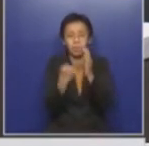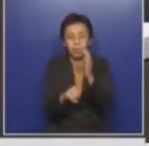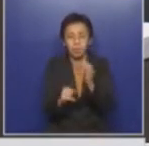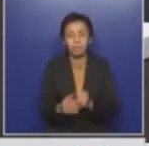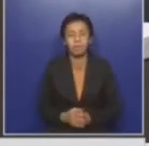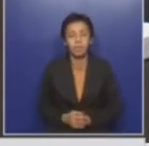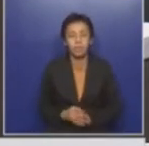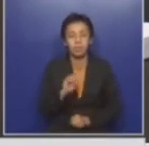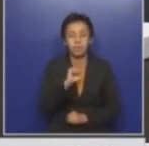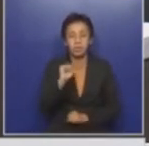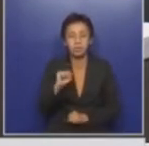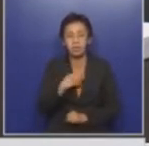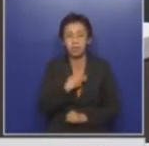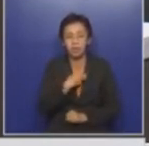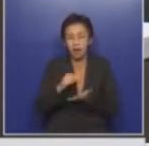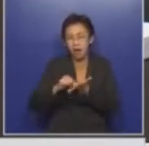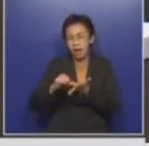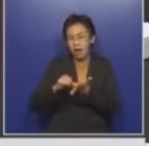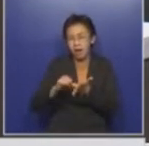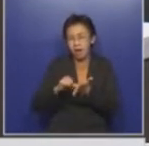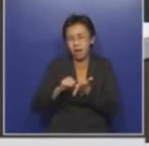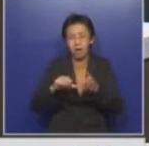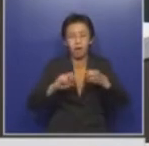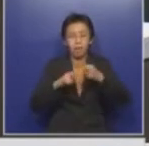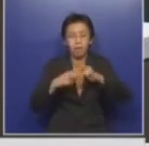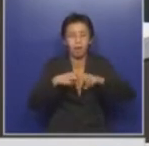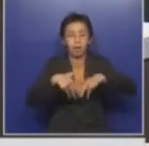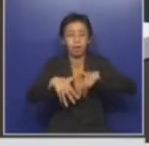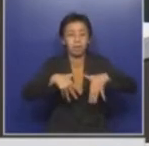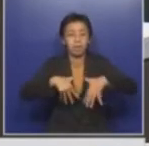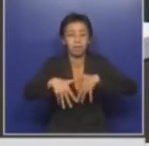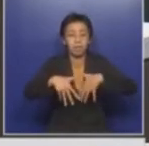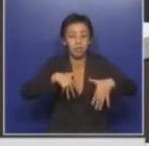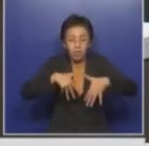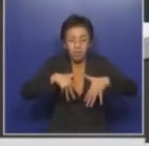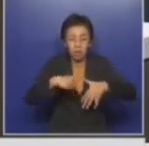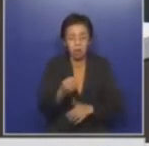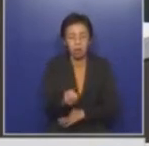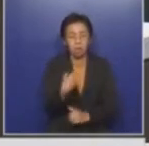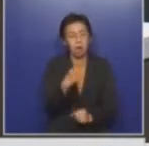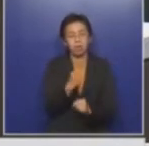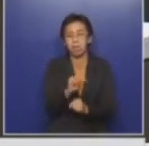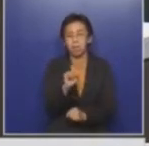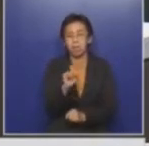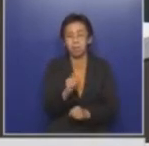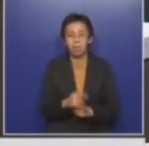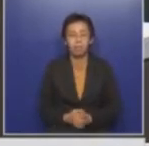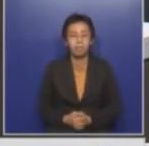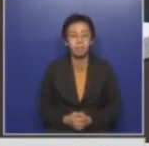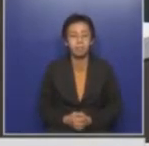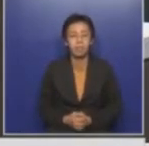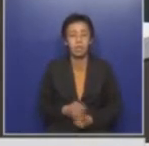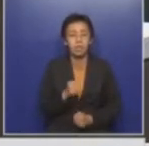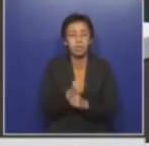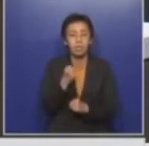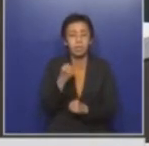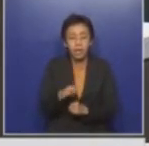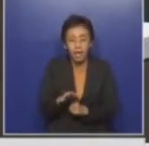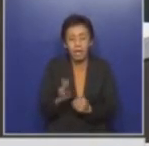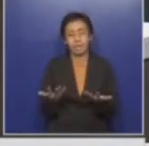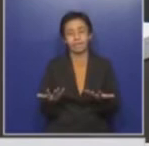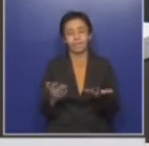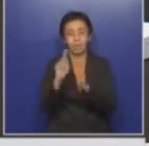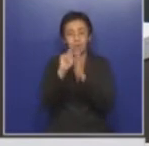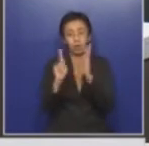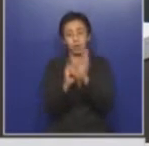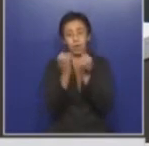ส.ส.ต้องการเรียกร้องให้แก้ไขปัญหาของพี่น้องประชาชนเขาบอกทำไม่ได้ครับทีนี้เมื่อทำไม่ได้เอารัฐธรรมนูญบอก